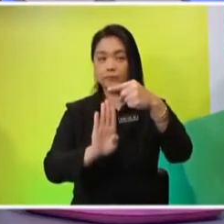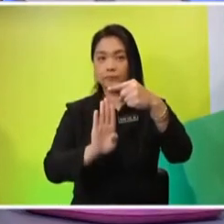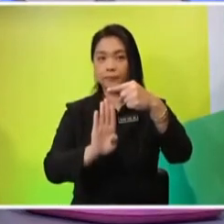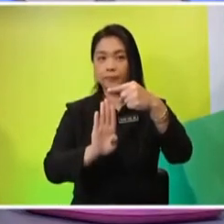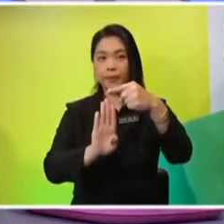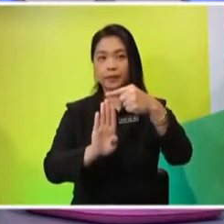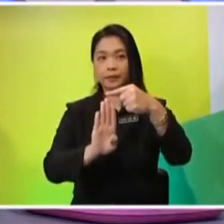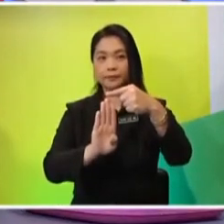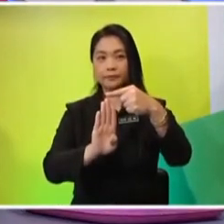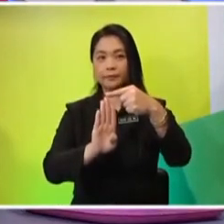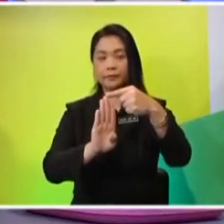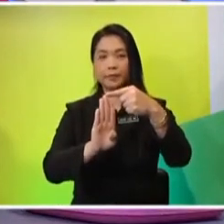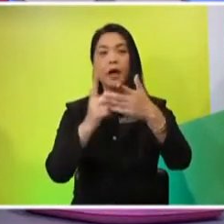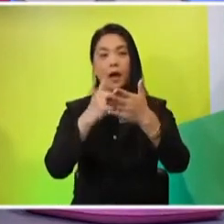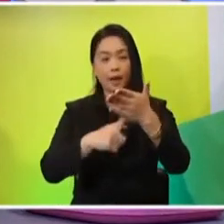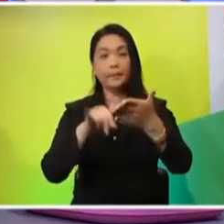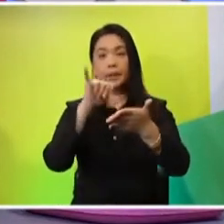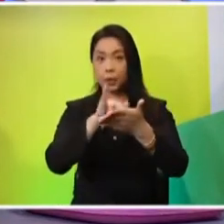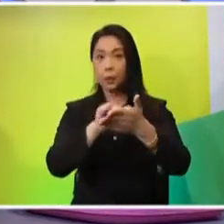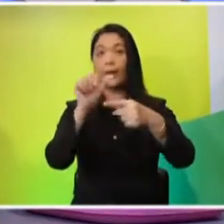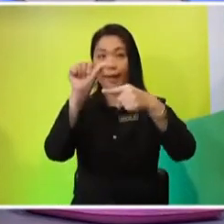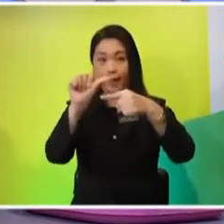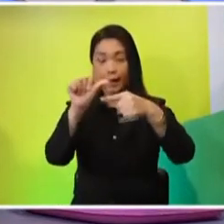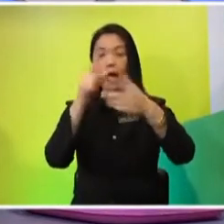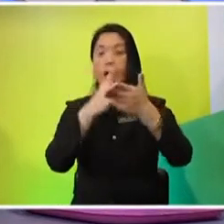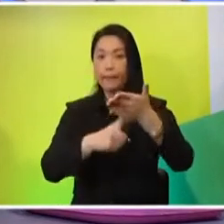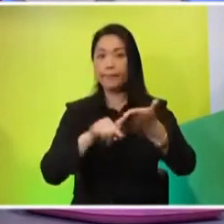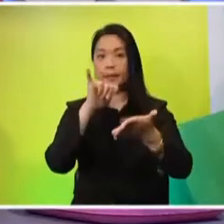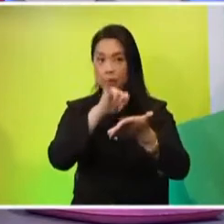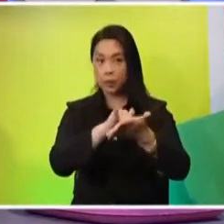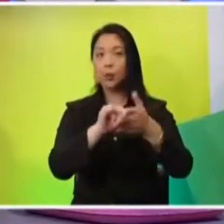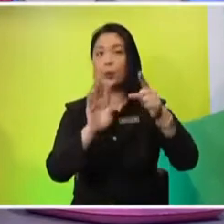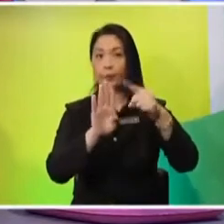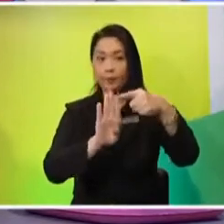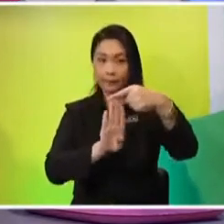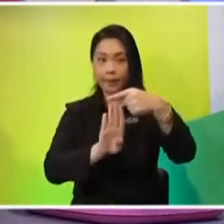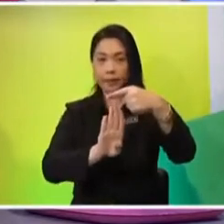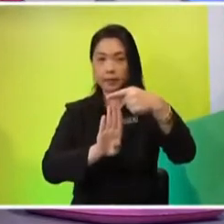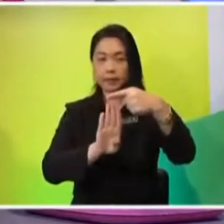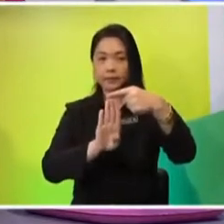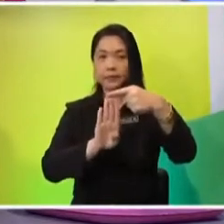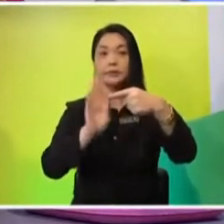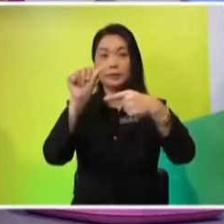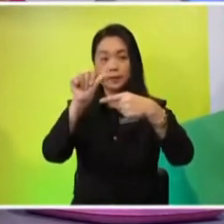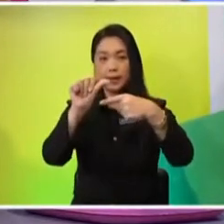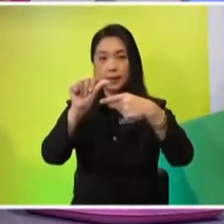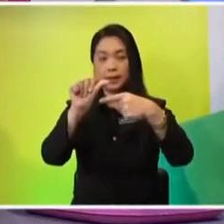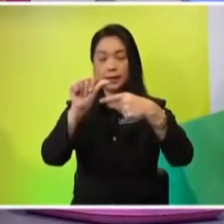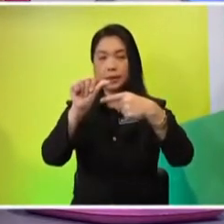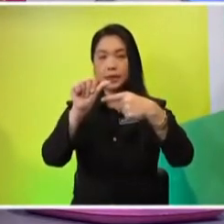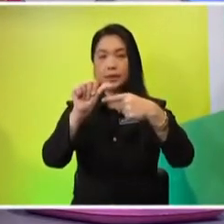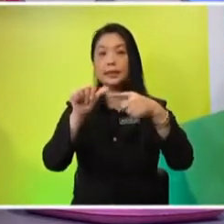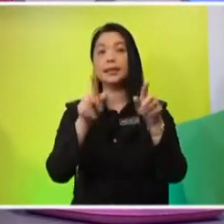A per B. Apa itu A, apa itu B? Okey, mari cikgu terangkan. A kita